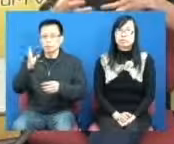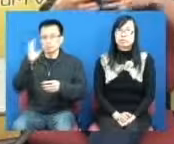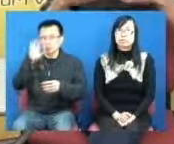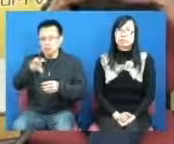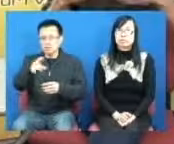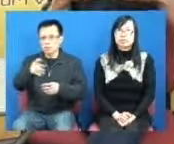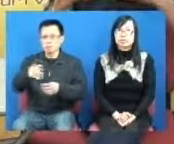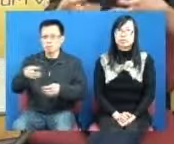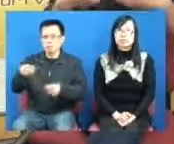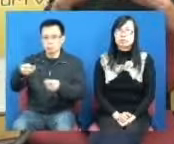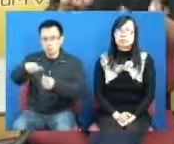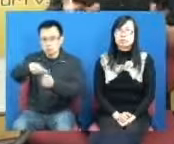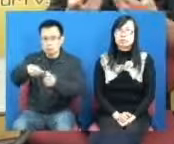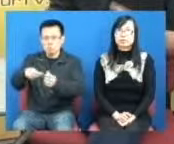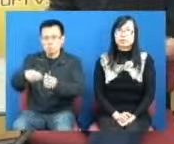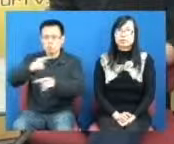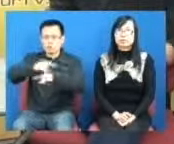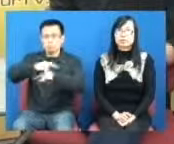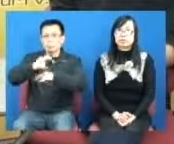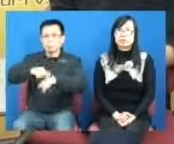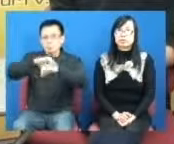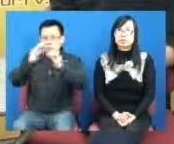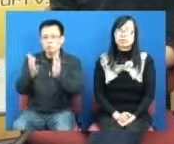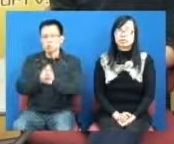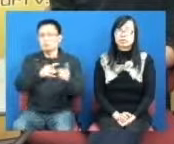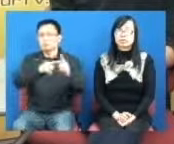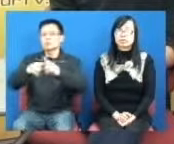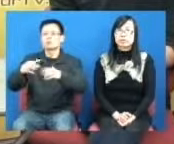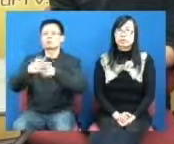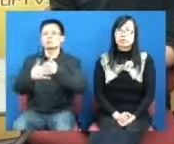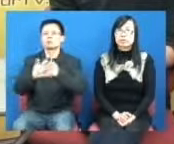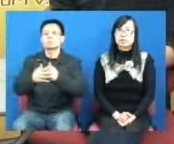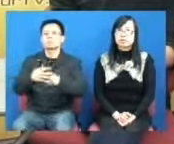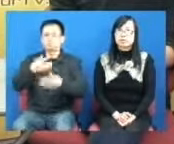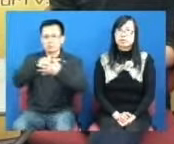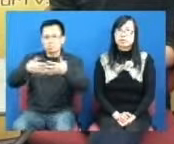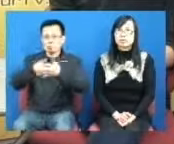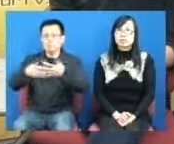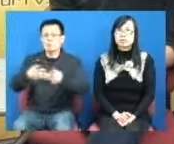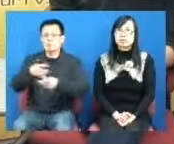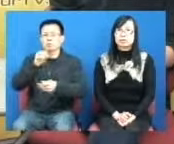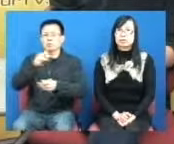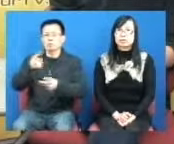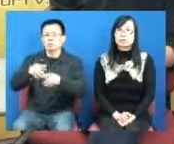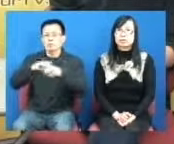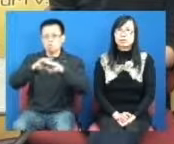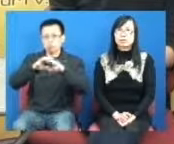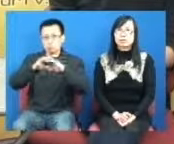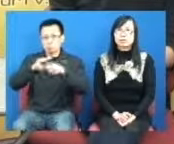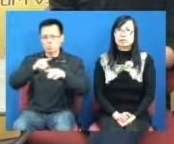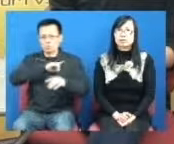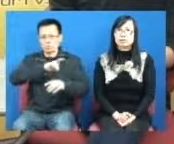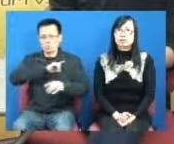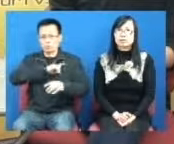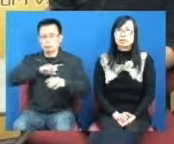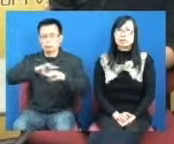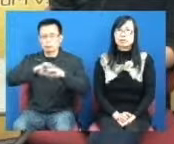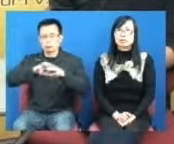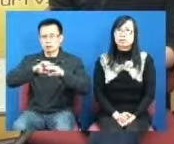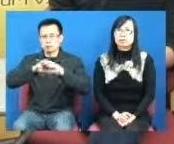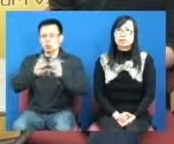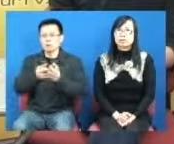下去推動一個全民退休的保障制度這個說法其實對我們團體來說都說了